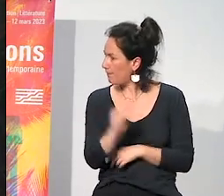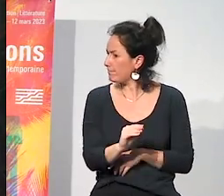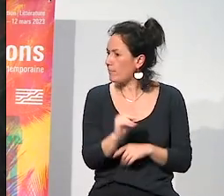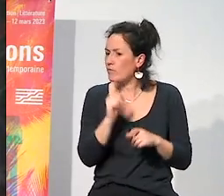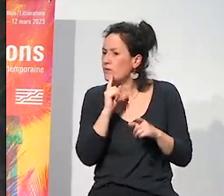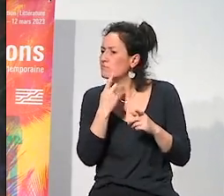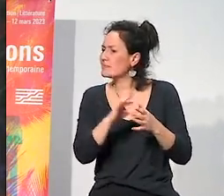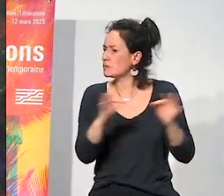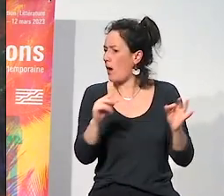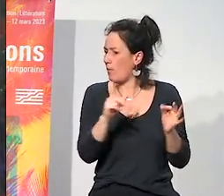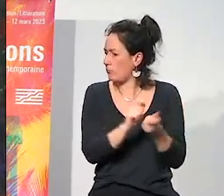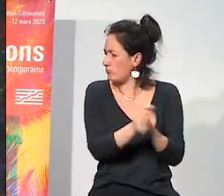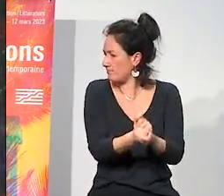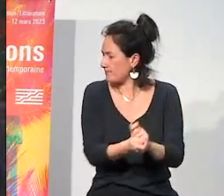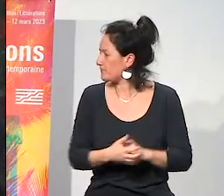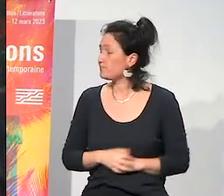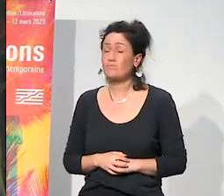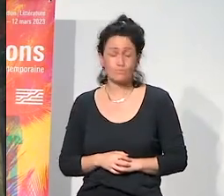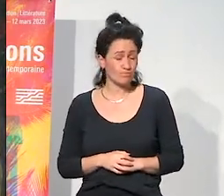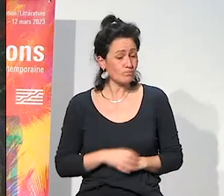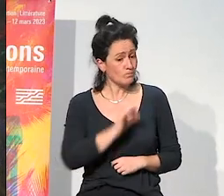En fait, je le vois.